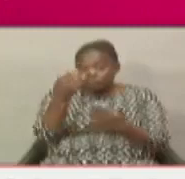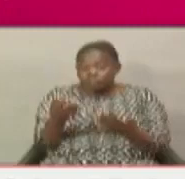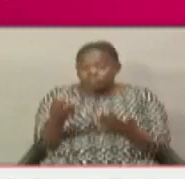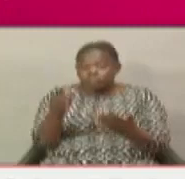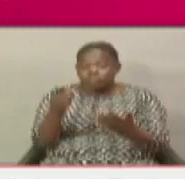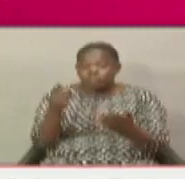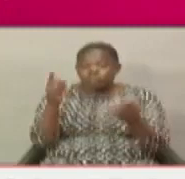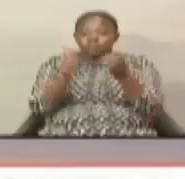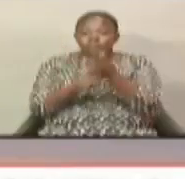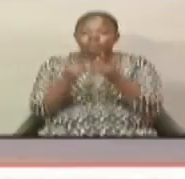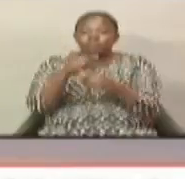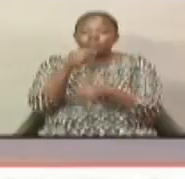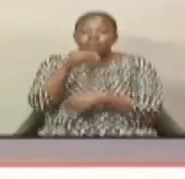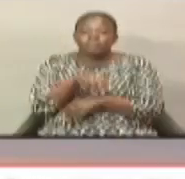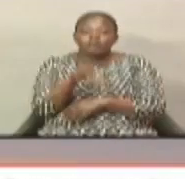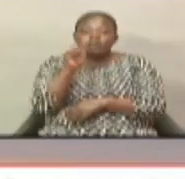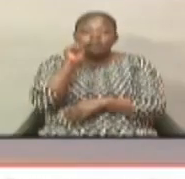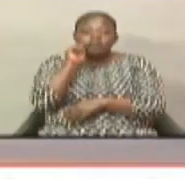bitone byabwe.